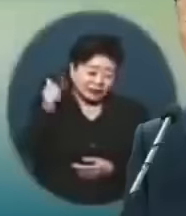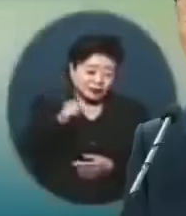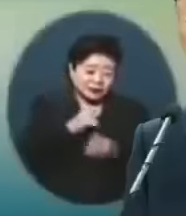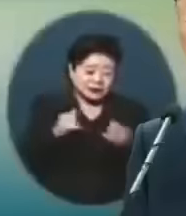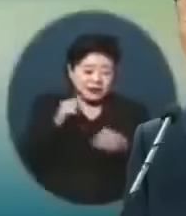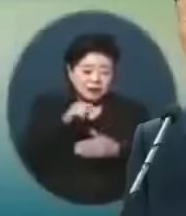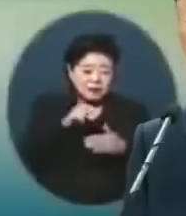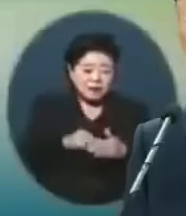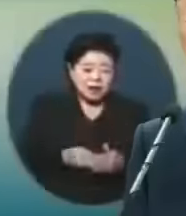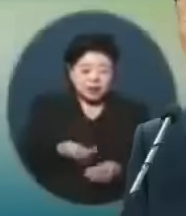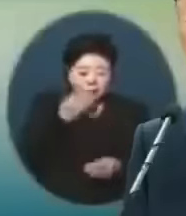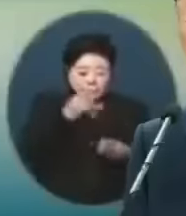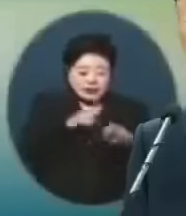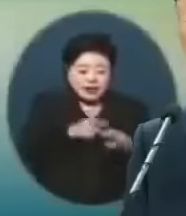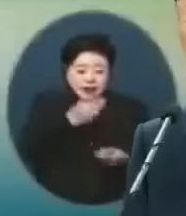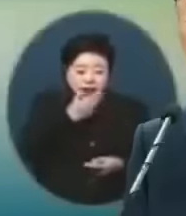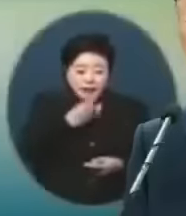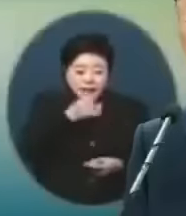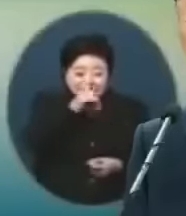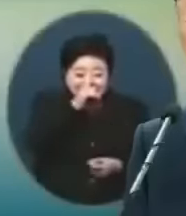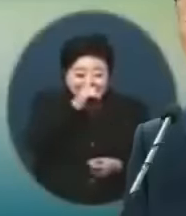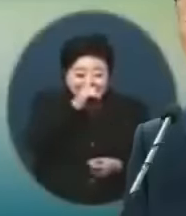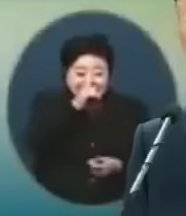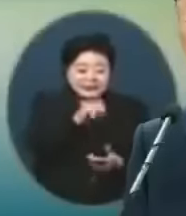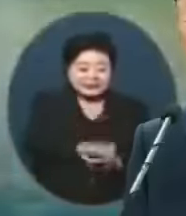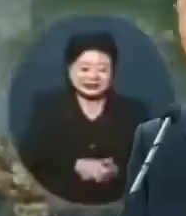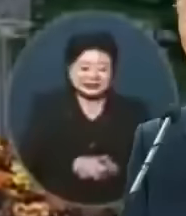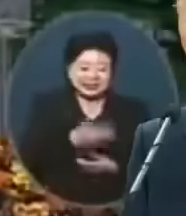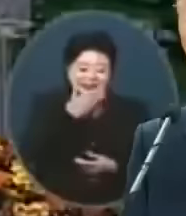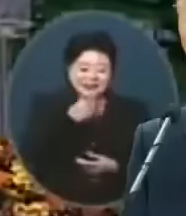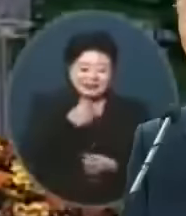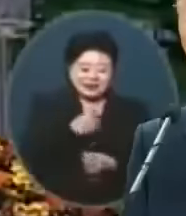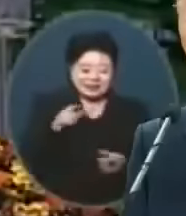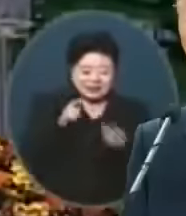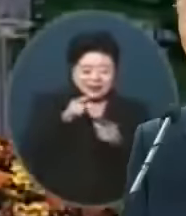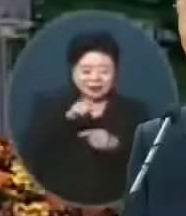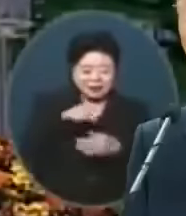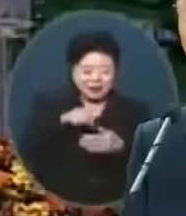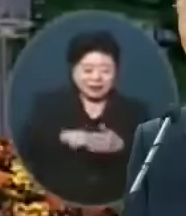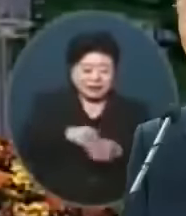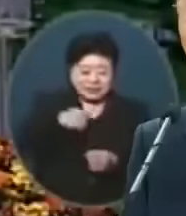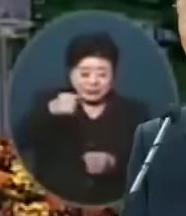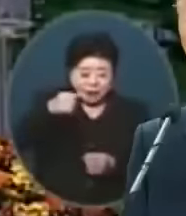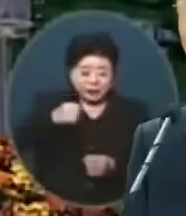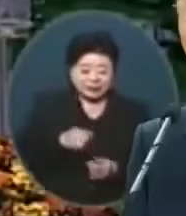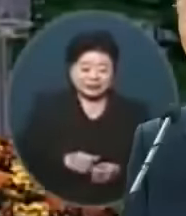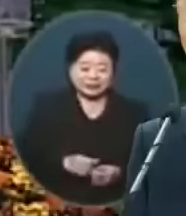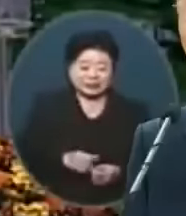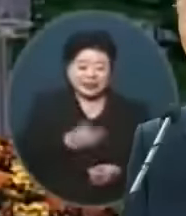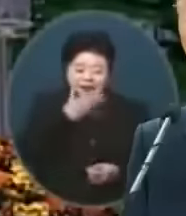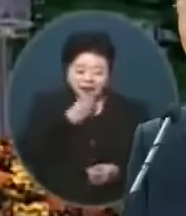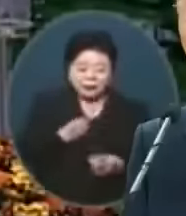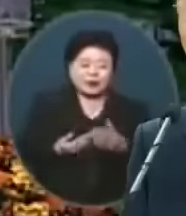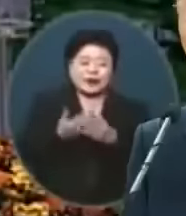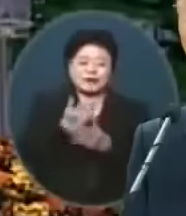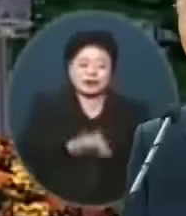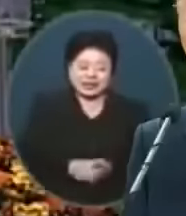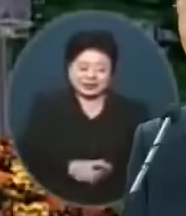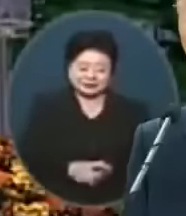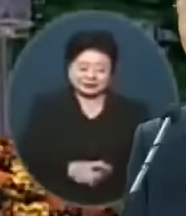마음 먹는 만큼 행복해진다. 행복하게 살아야 되겠다고 마음 먹는 만큼 행복해진다고 말했습니다.